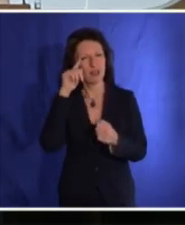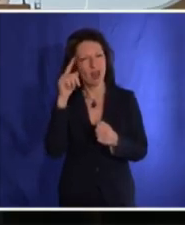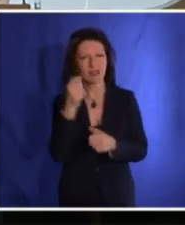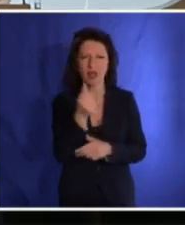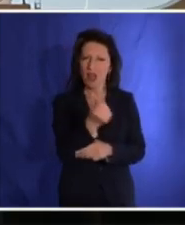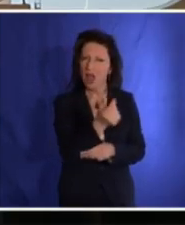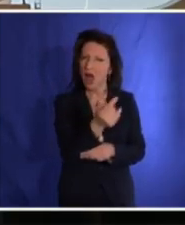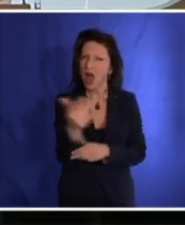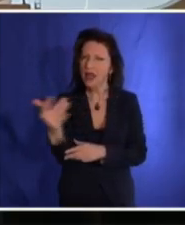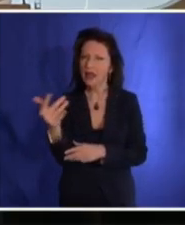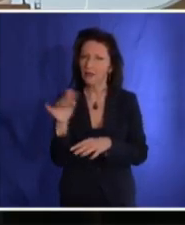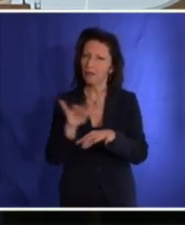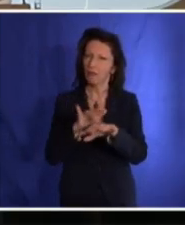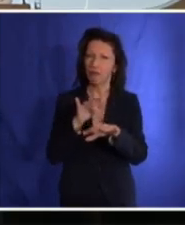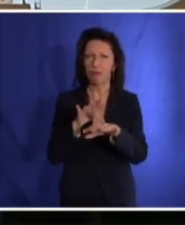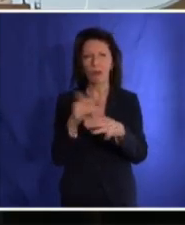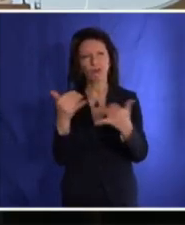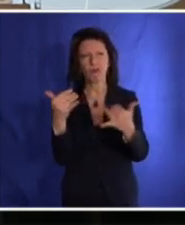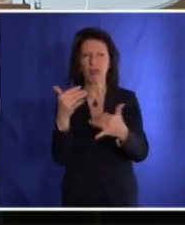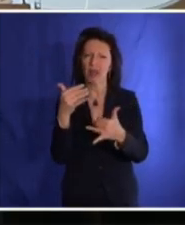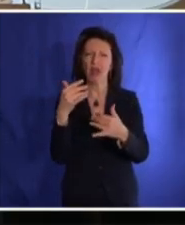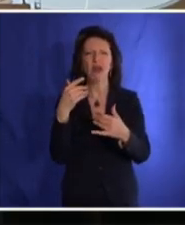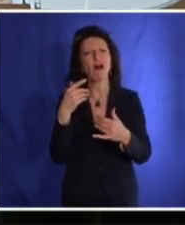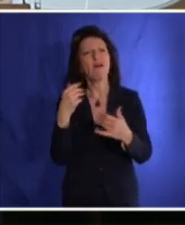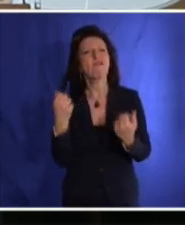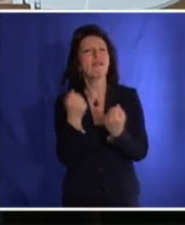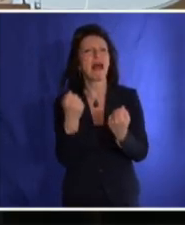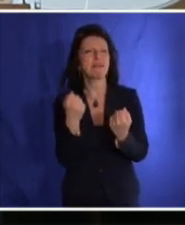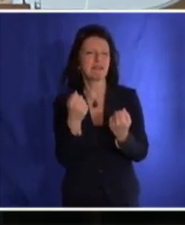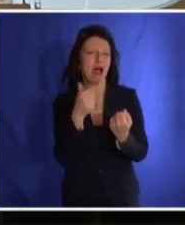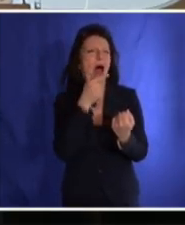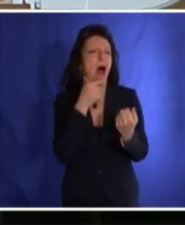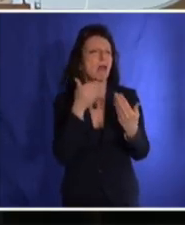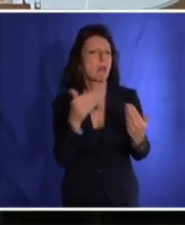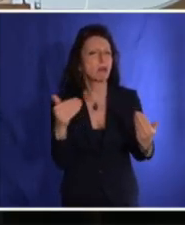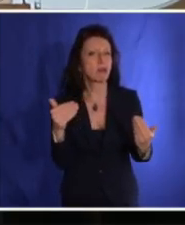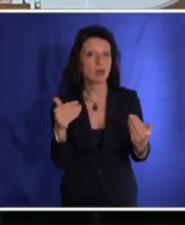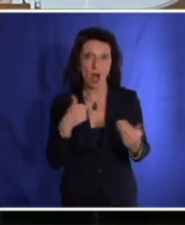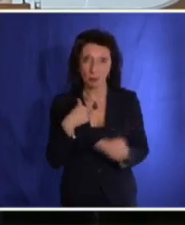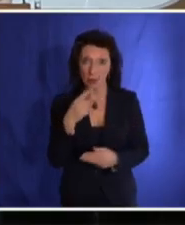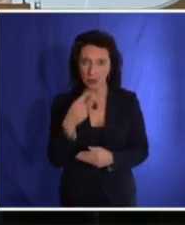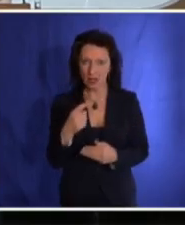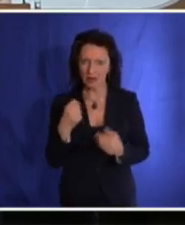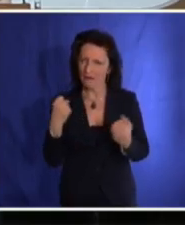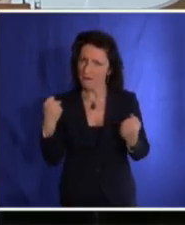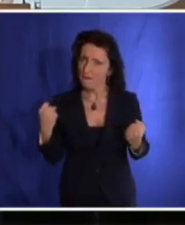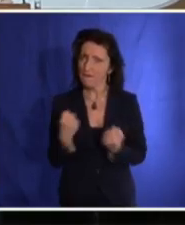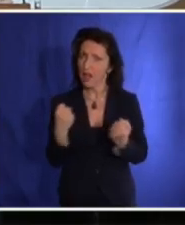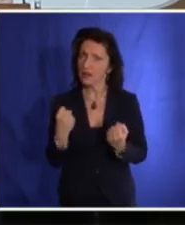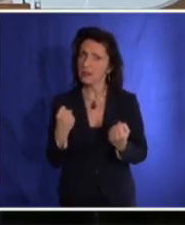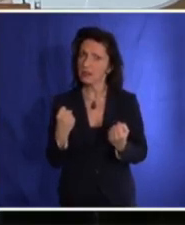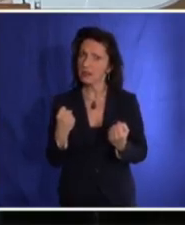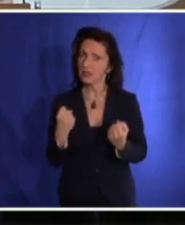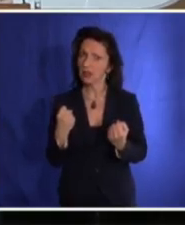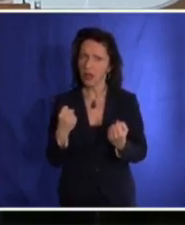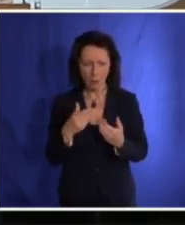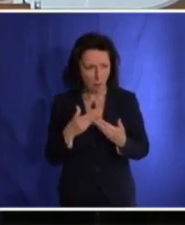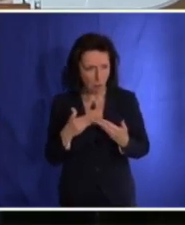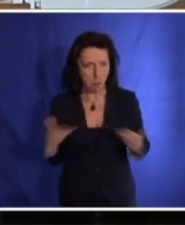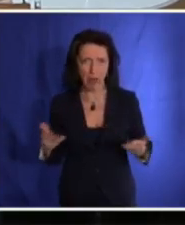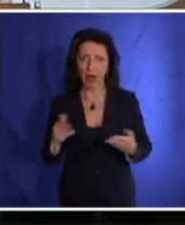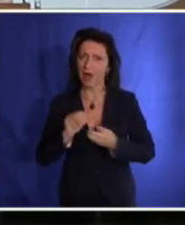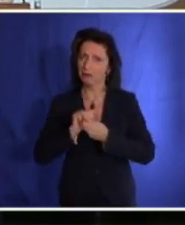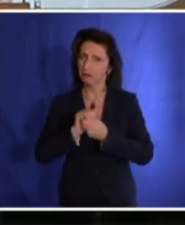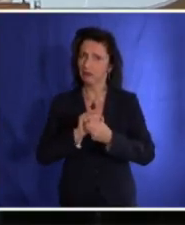auch altmodisch klingt. Ich sage euch, Fleiß, Einsatzbereitschaft, Leistungsbereitschaft